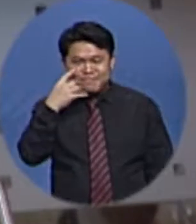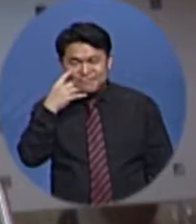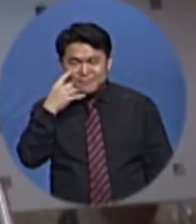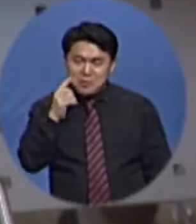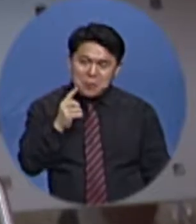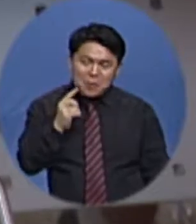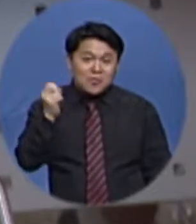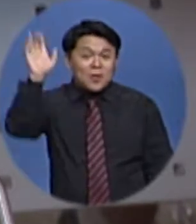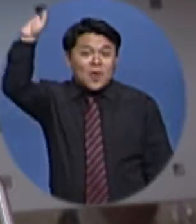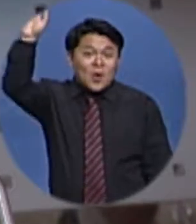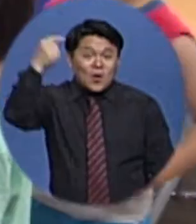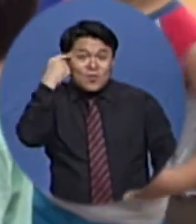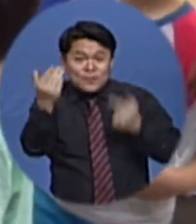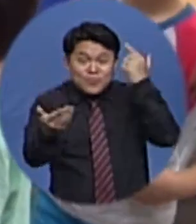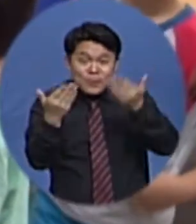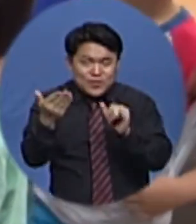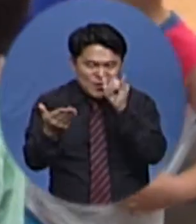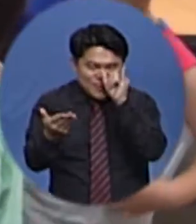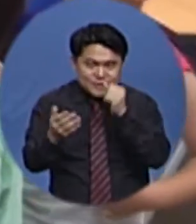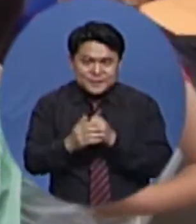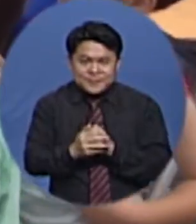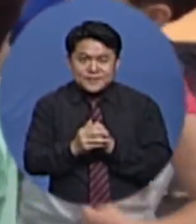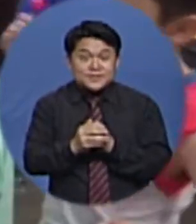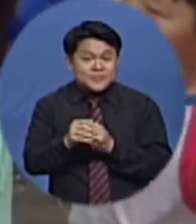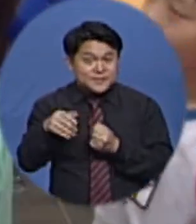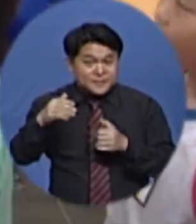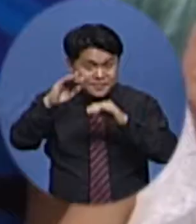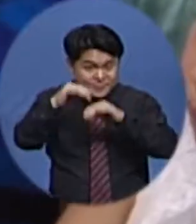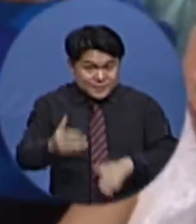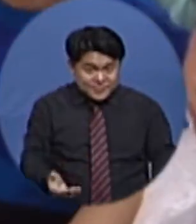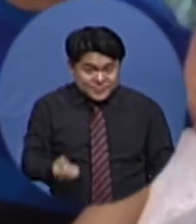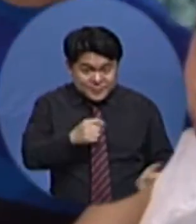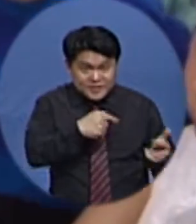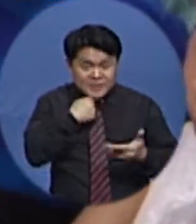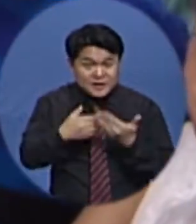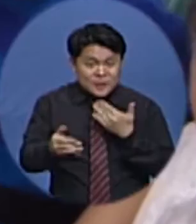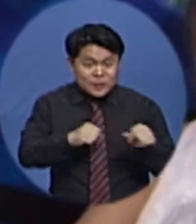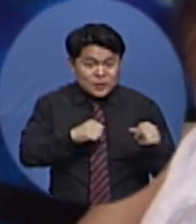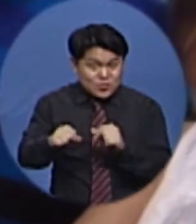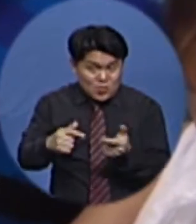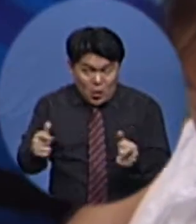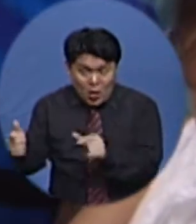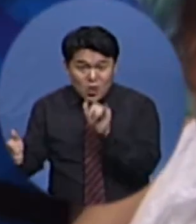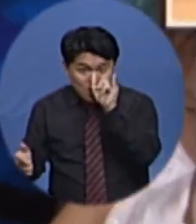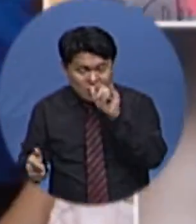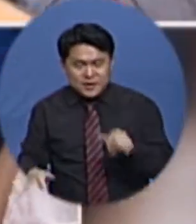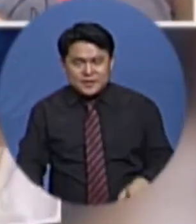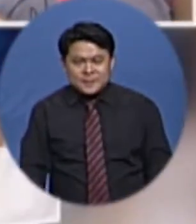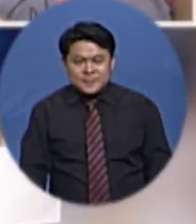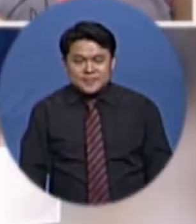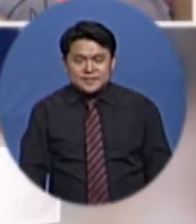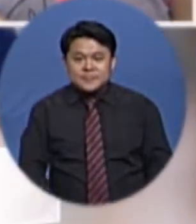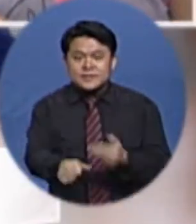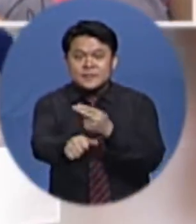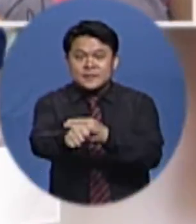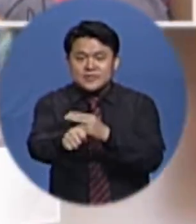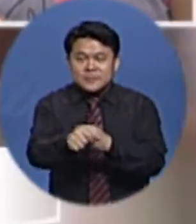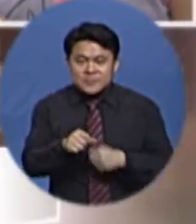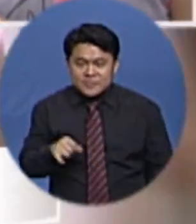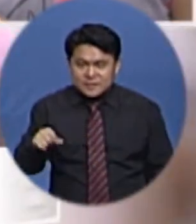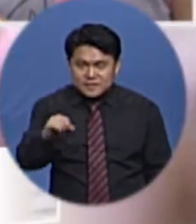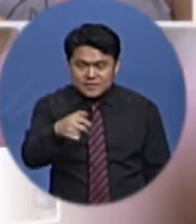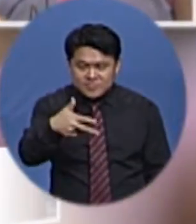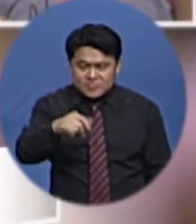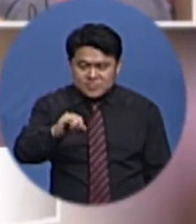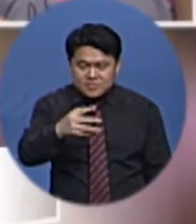질문도 터져나옵니다. 이어 동화 내용을 바탕으로 다양한 체험 활동도 이뤄집니다. 선생님이